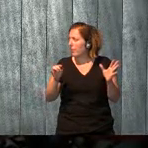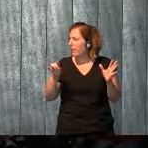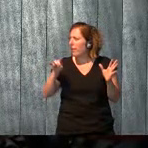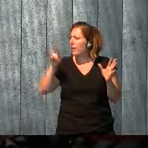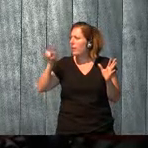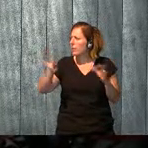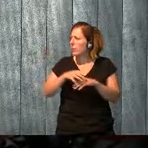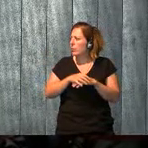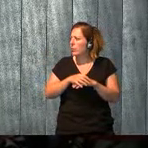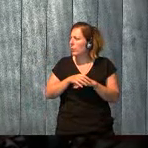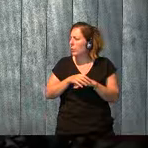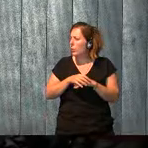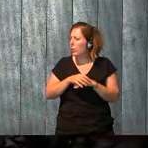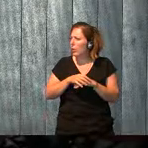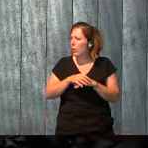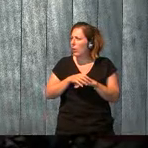monsieur